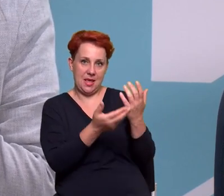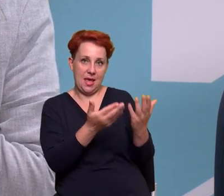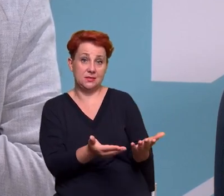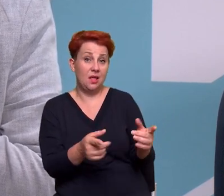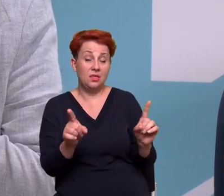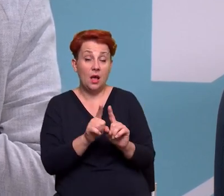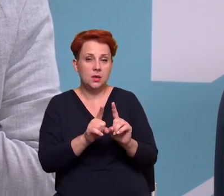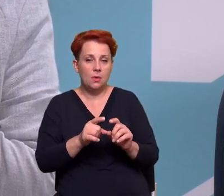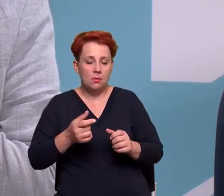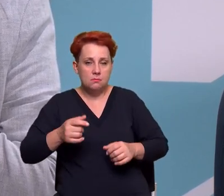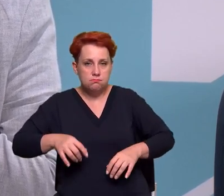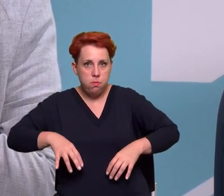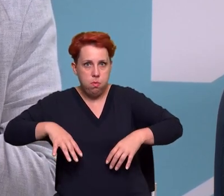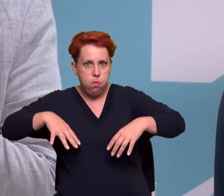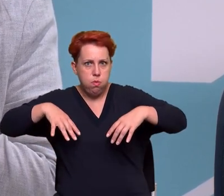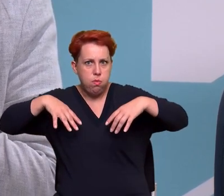ogromne wzburzenie